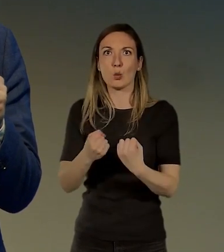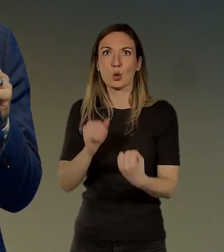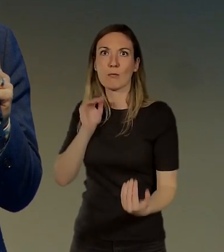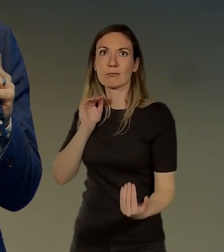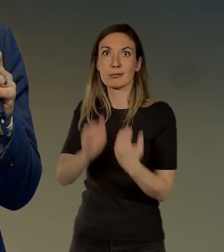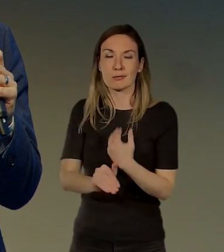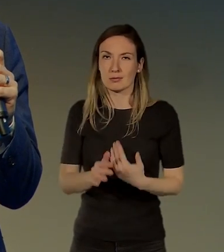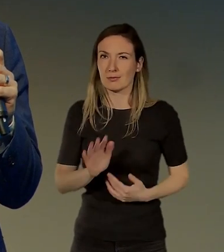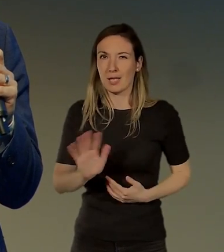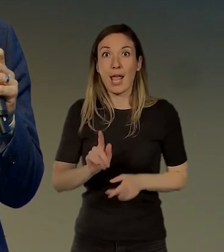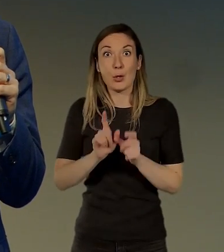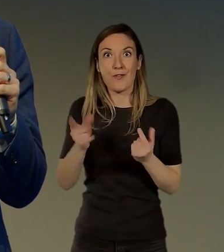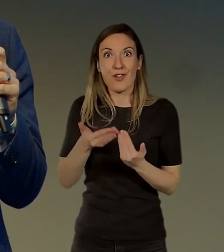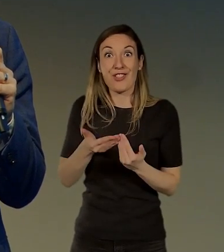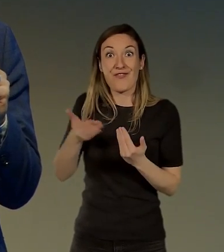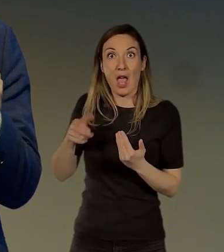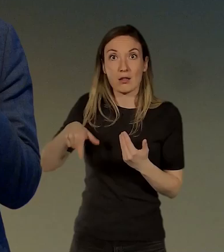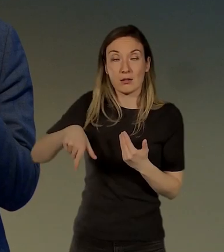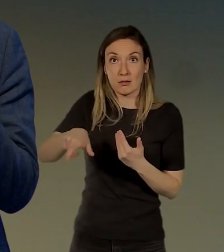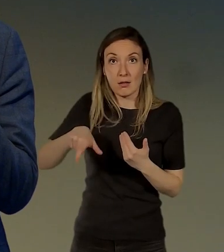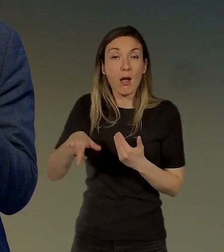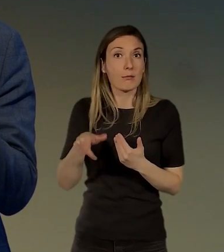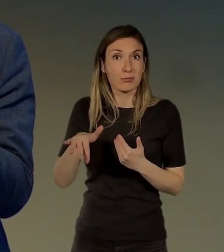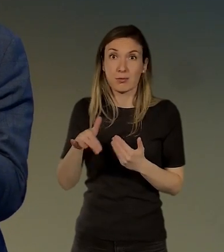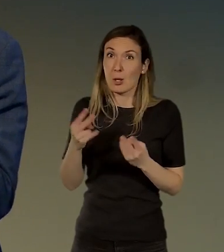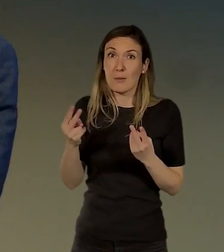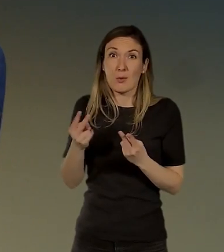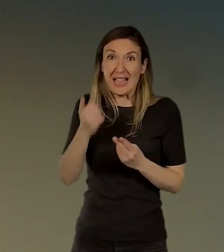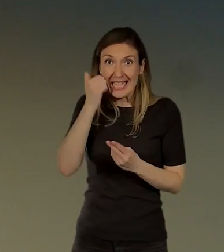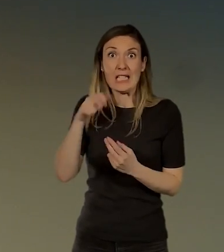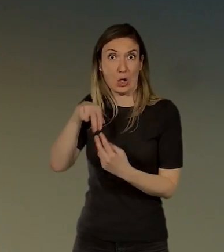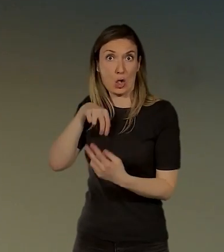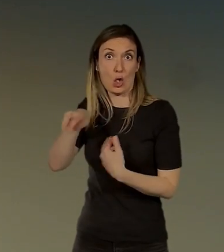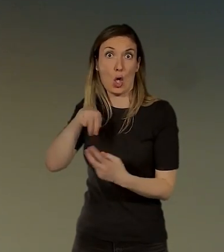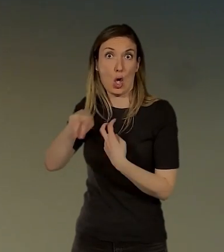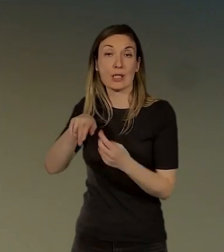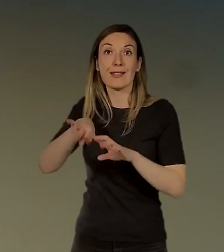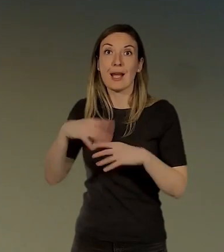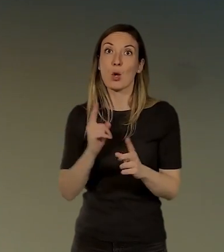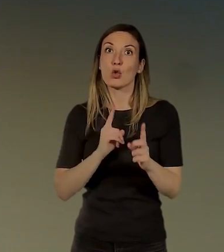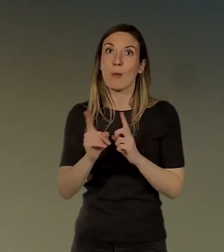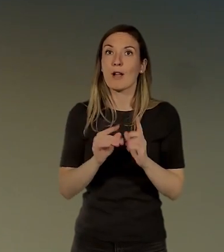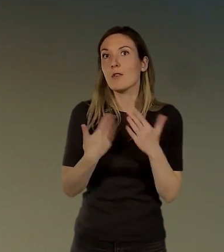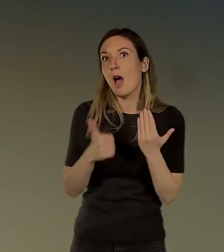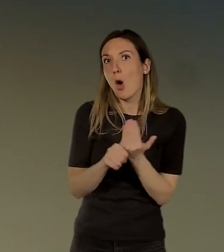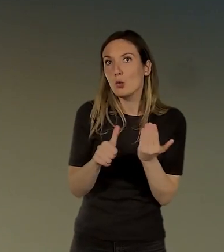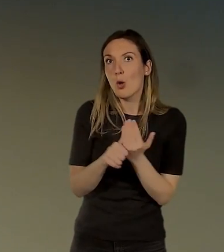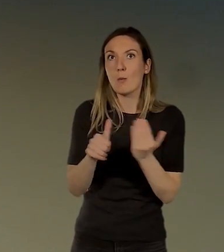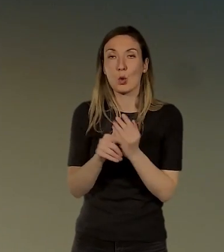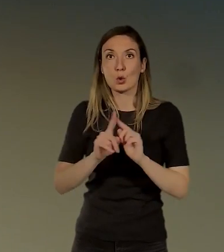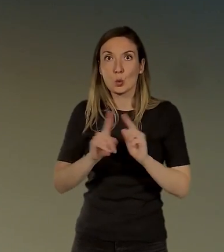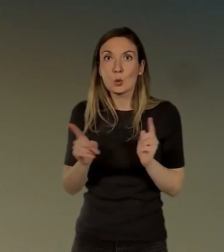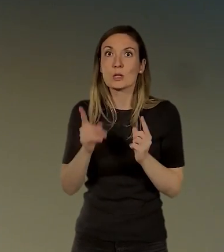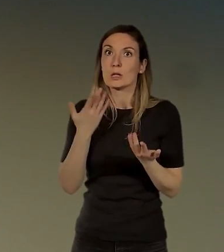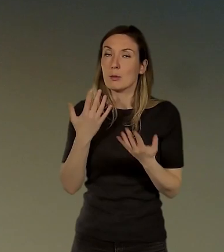protože v jejím okolí se pohybuje prakticky obdobný počet lidí v MHD nebo pěšky, jako tam tudy